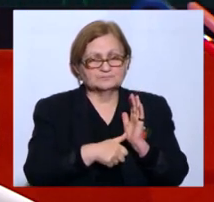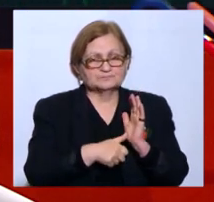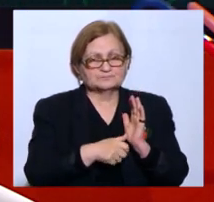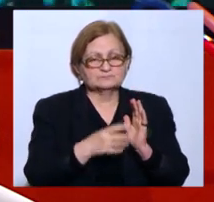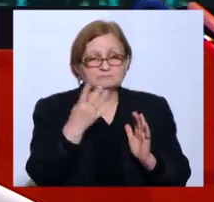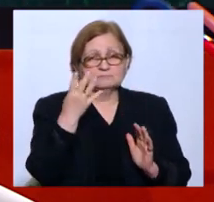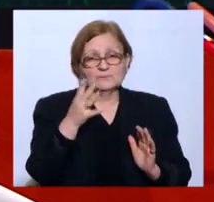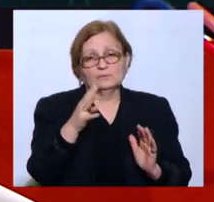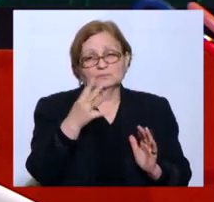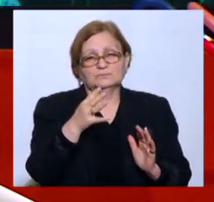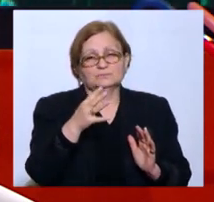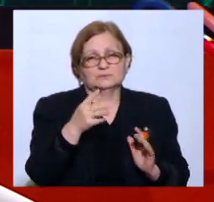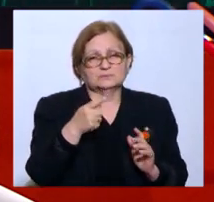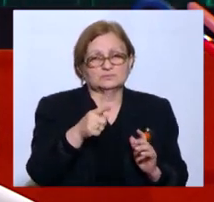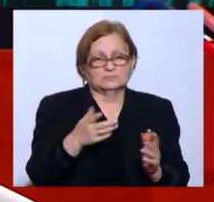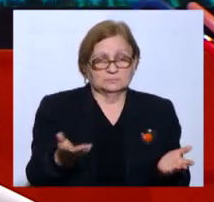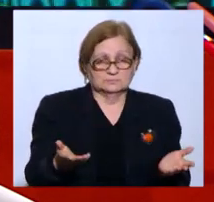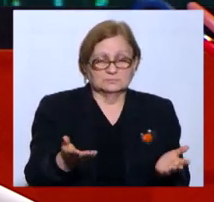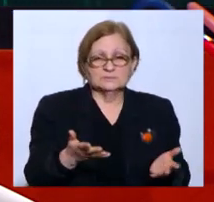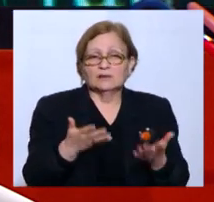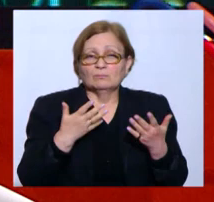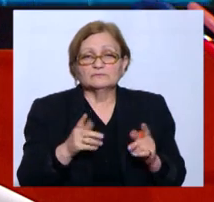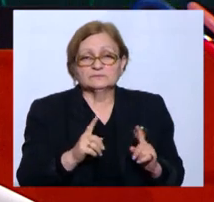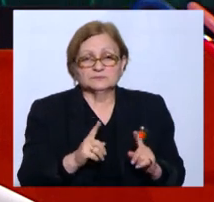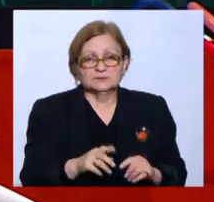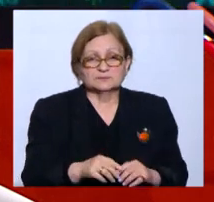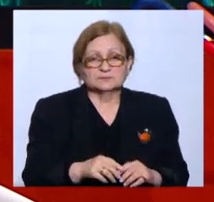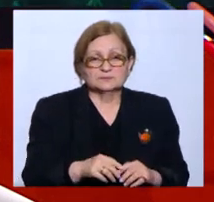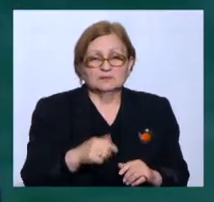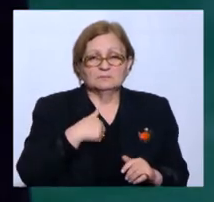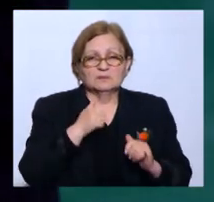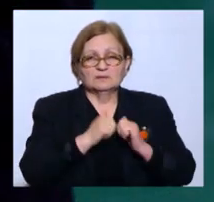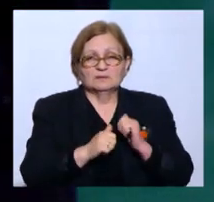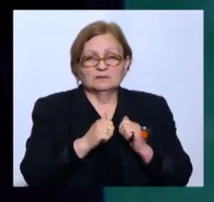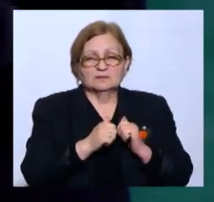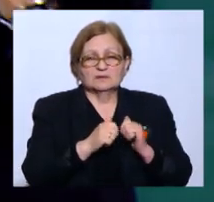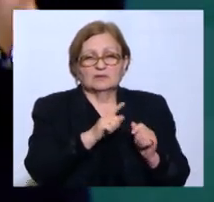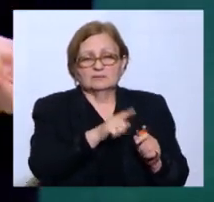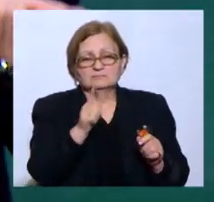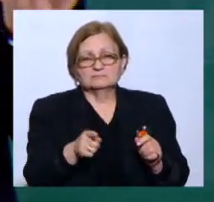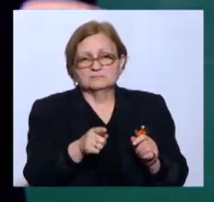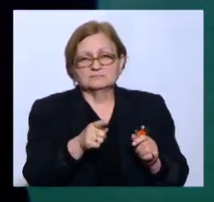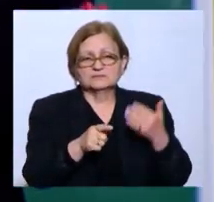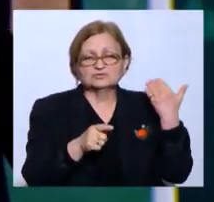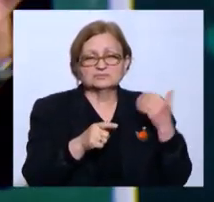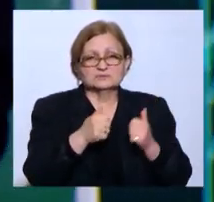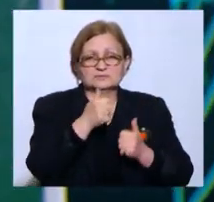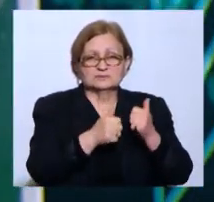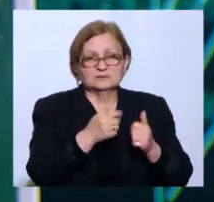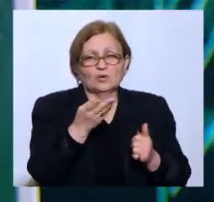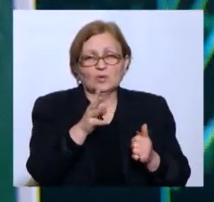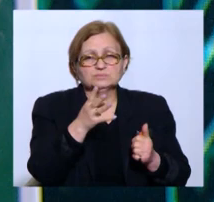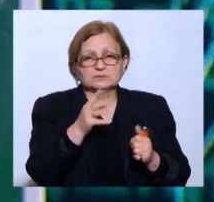4 წუთს. ესე იგი გამოვიდა რომ ყოველი შემდეგ გაკვეთილზე წინასთან შედარებით